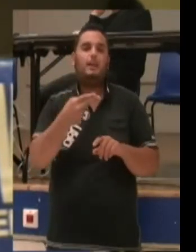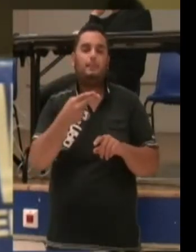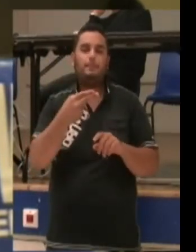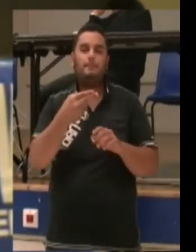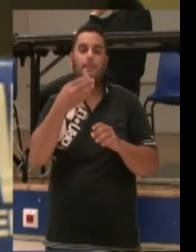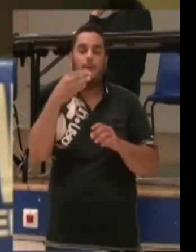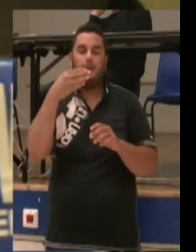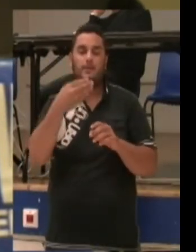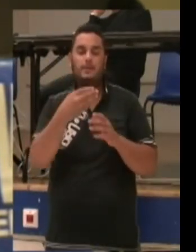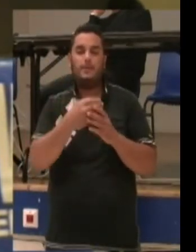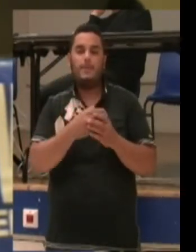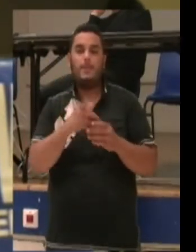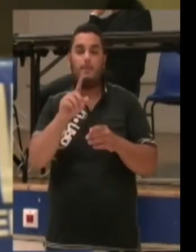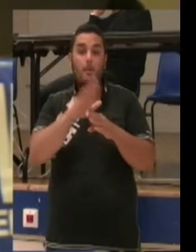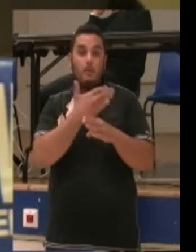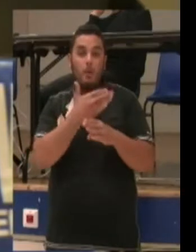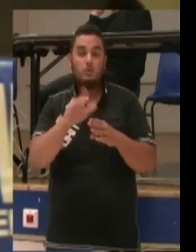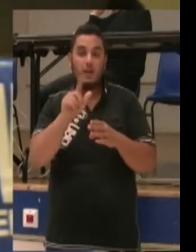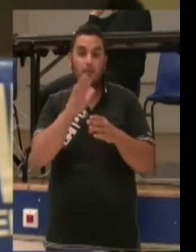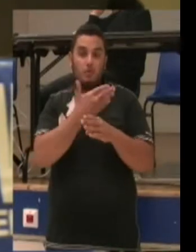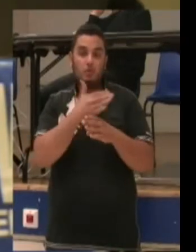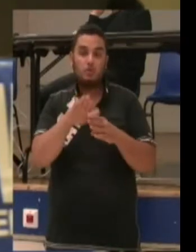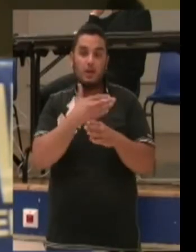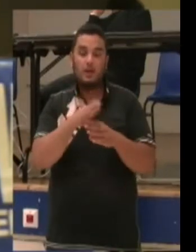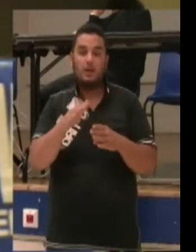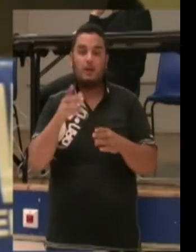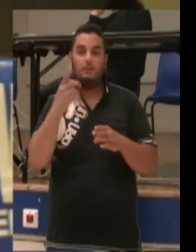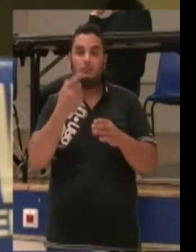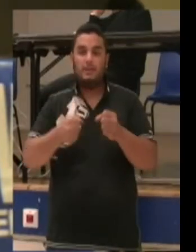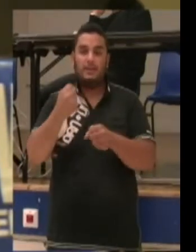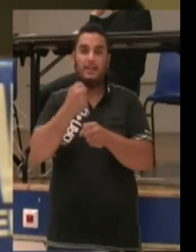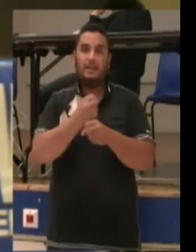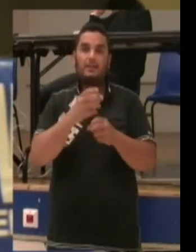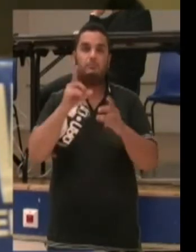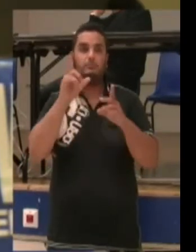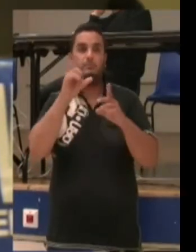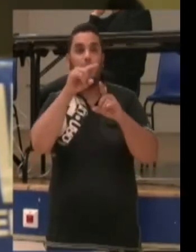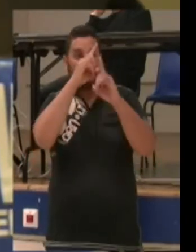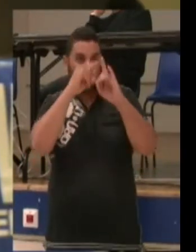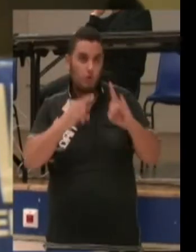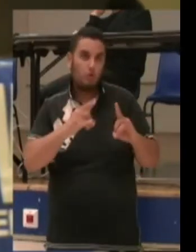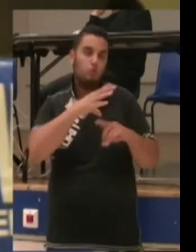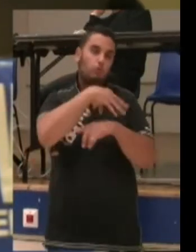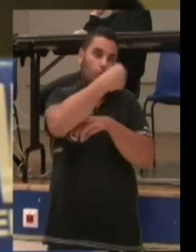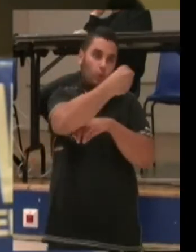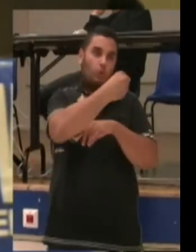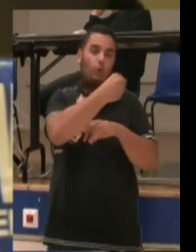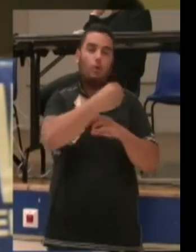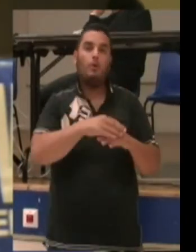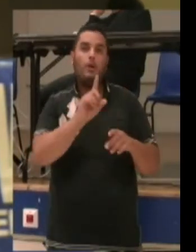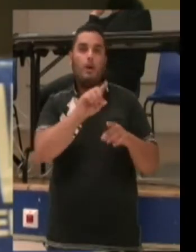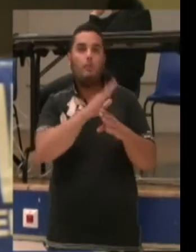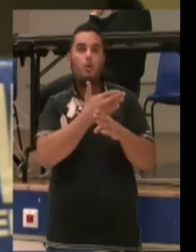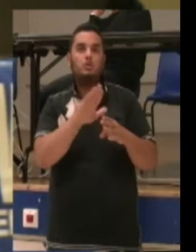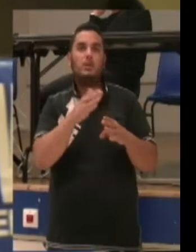initie des projets alternatifs. Donc là, vous allez voir un stand sur un